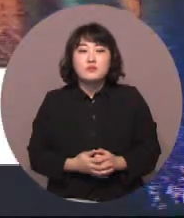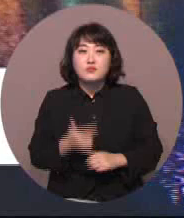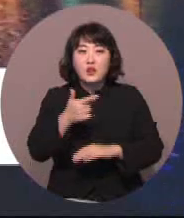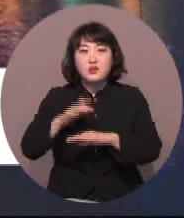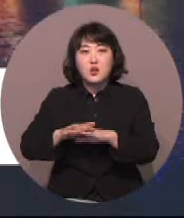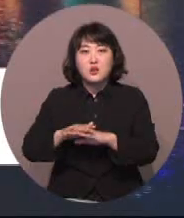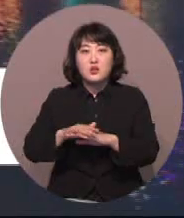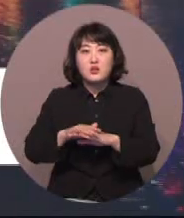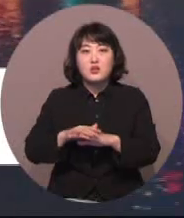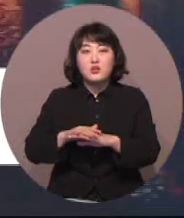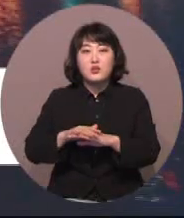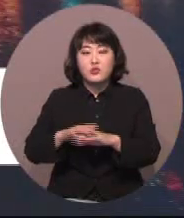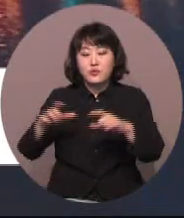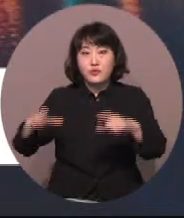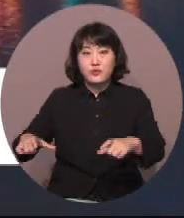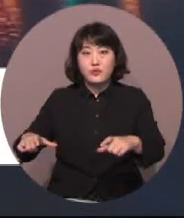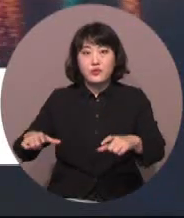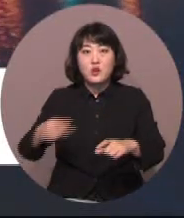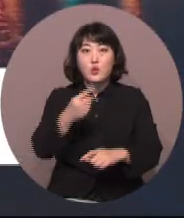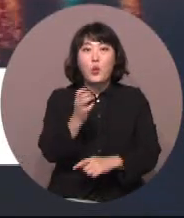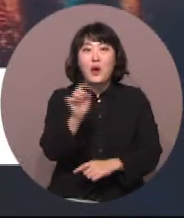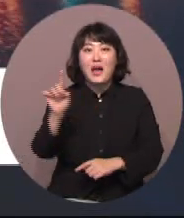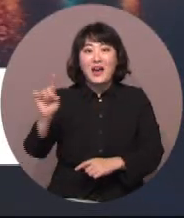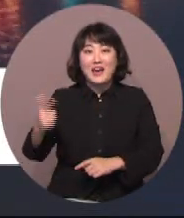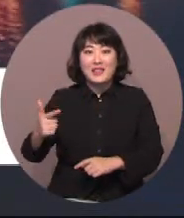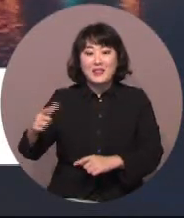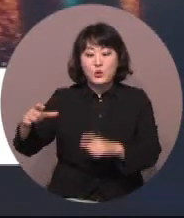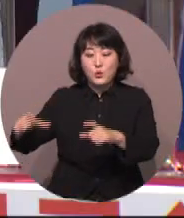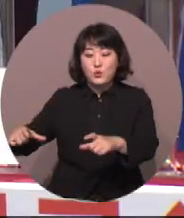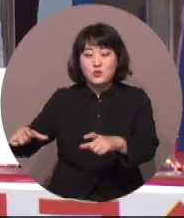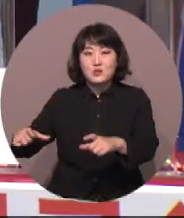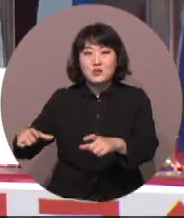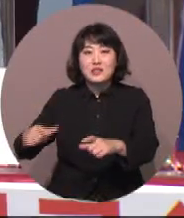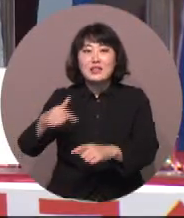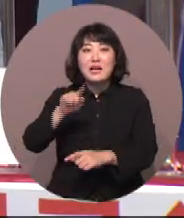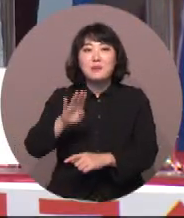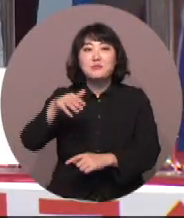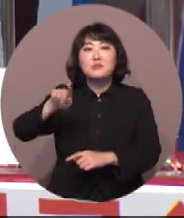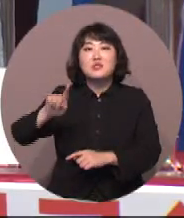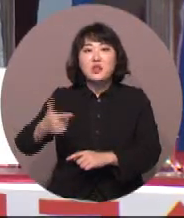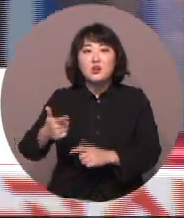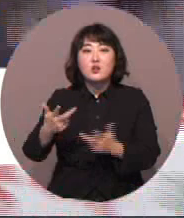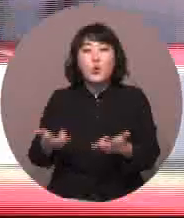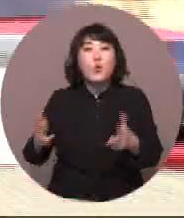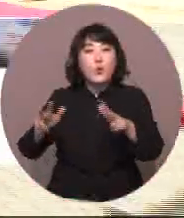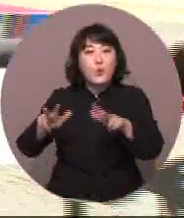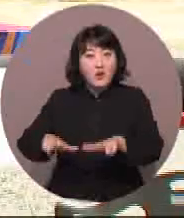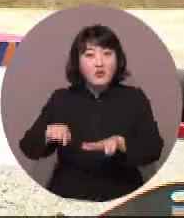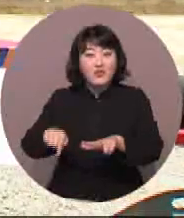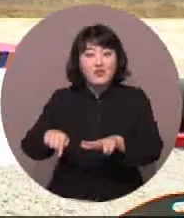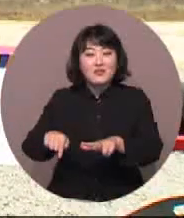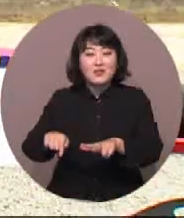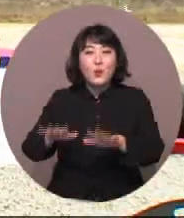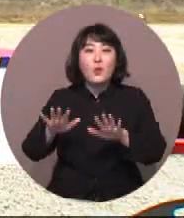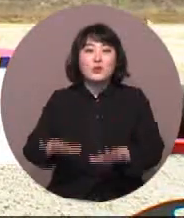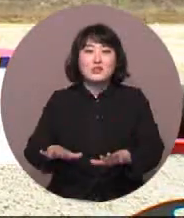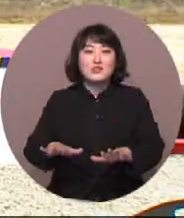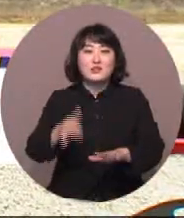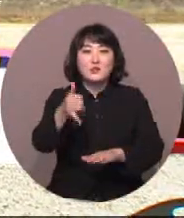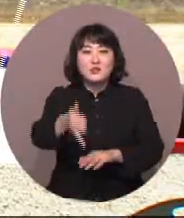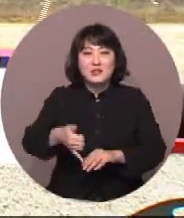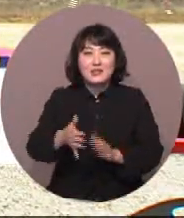다 전도와 운동과 원신흥동 일 때도 한 지구에서 추진해온 갑천 생태 구수 공원 조성 사업이 오늘 기공식을